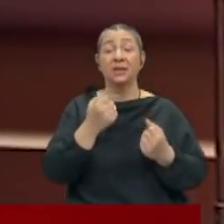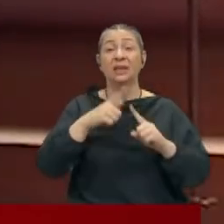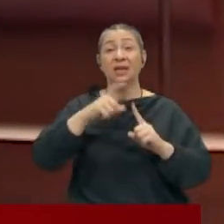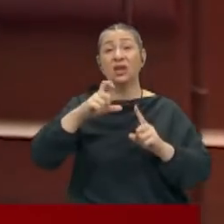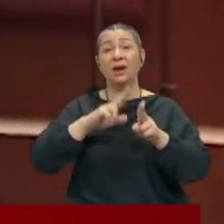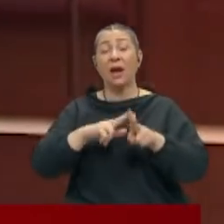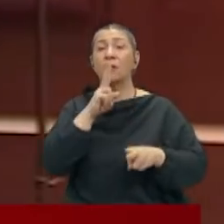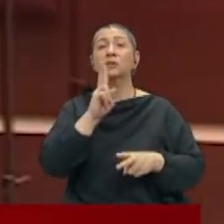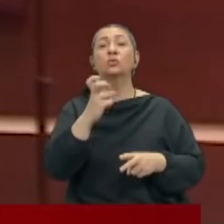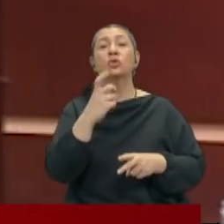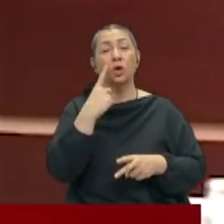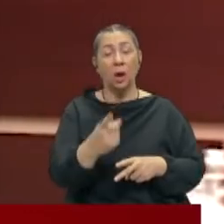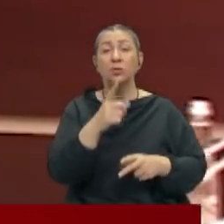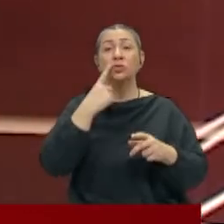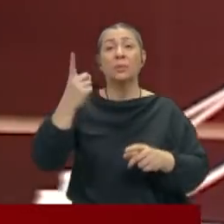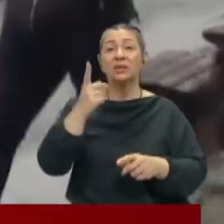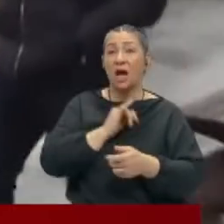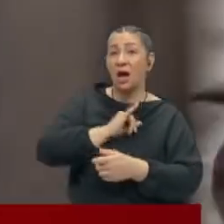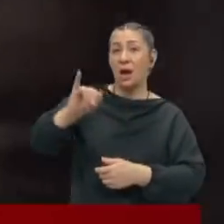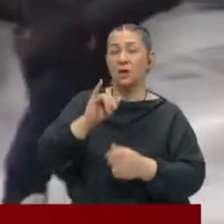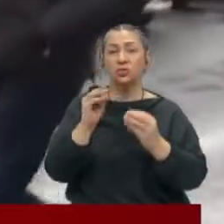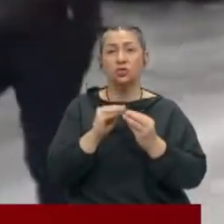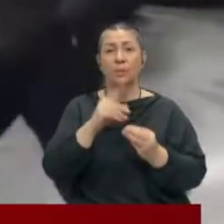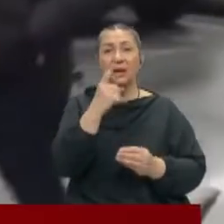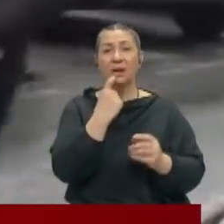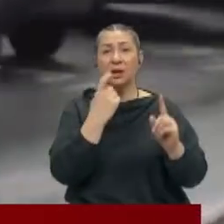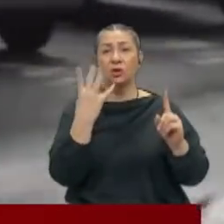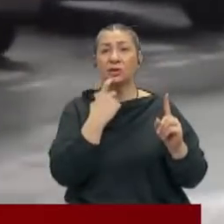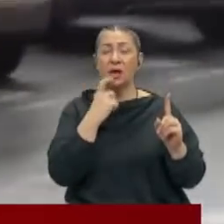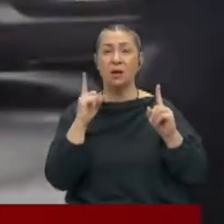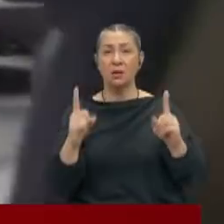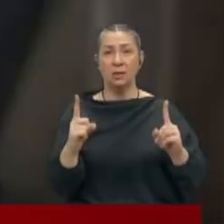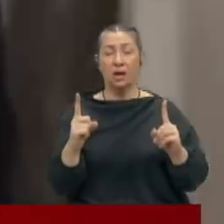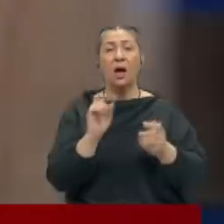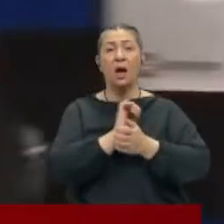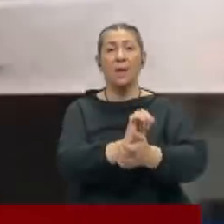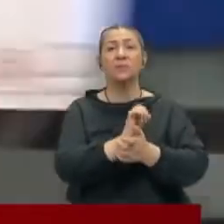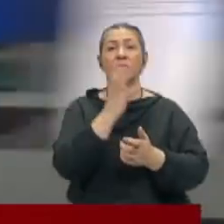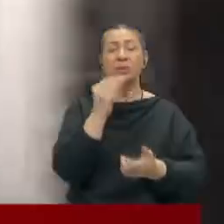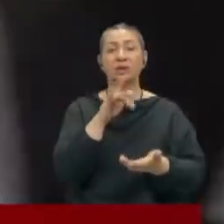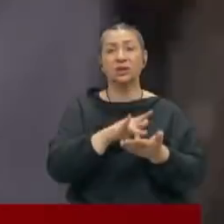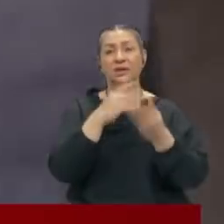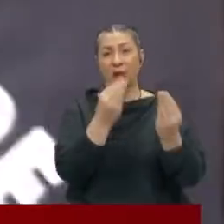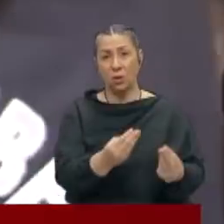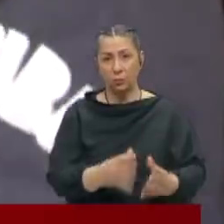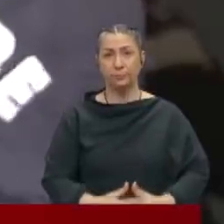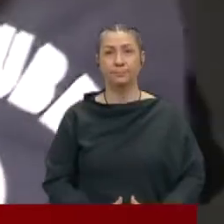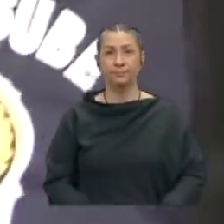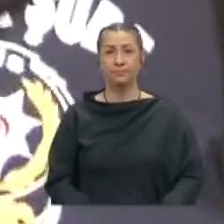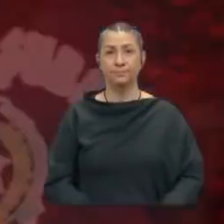TCK 229'a göre Cumhurbaşkanı'na hakaret suçu 1 yıldan 4 yıla kadar hapis cezası ile cezalandırılıyor.